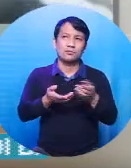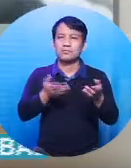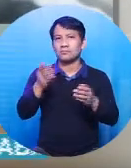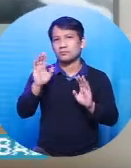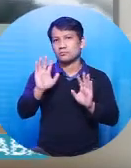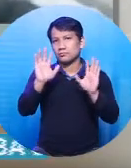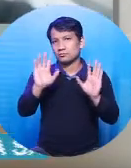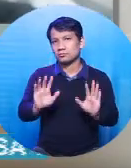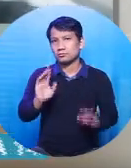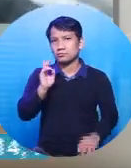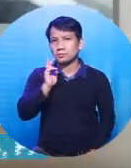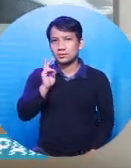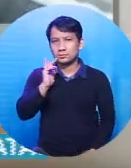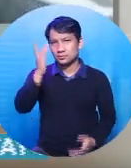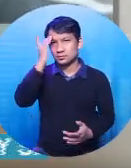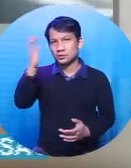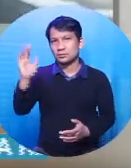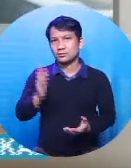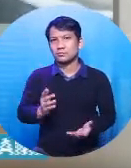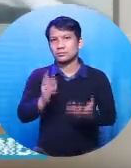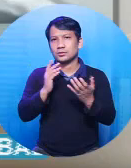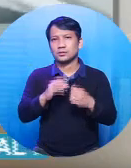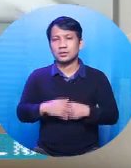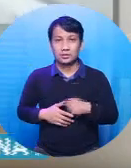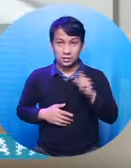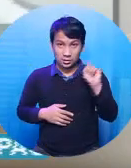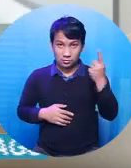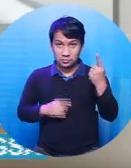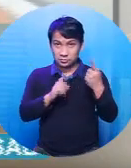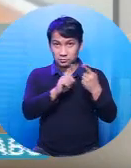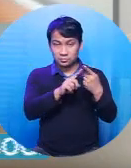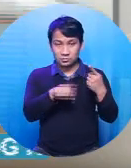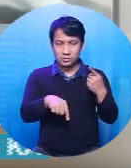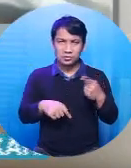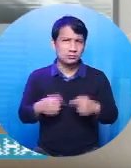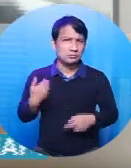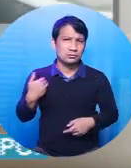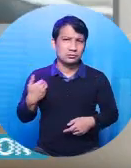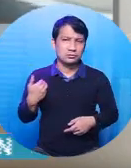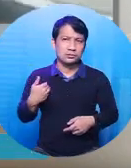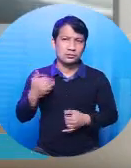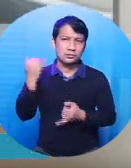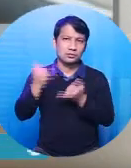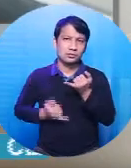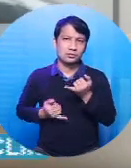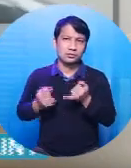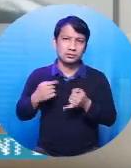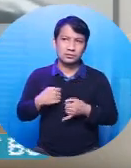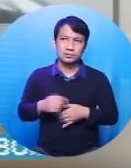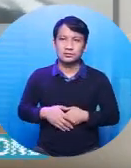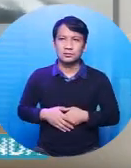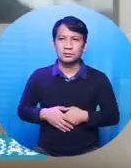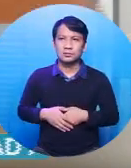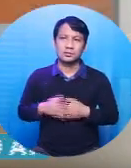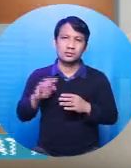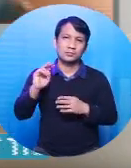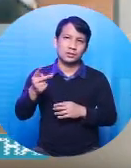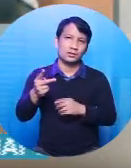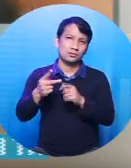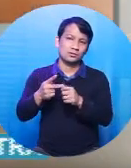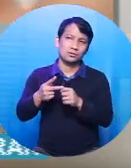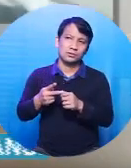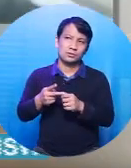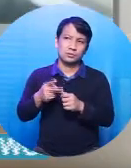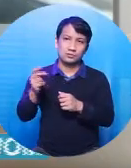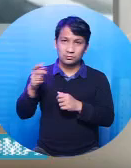mong bata. Kahanga-hanga ka. Ikaw bang panganay? Hindi po. Bunso po ako. Wow. Pangalawa. And